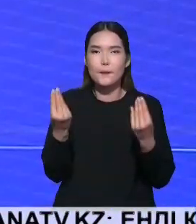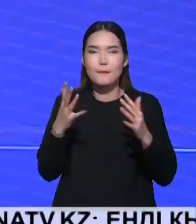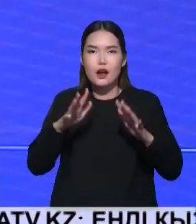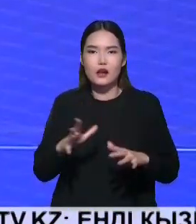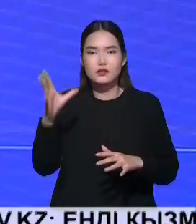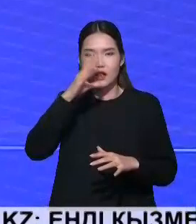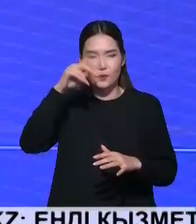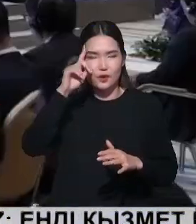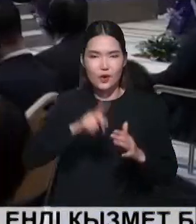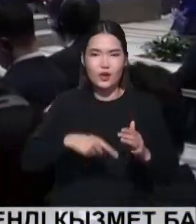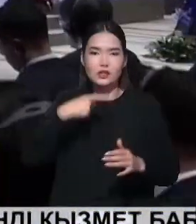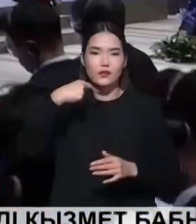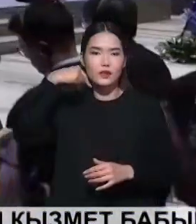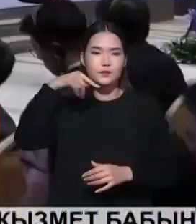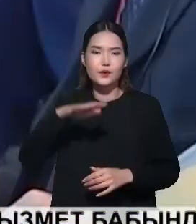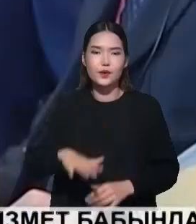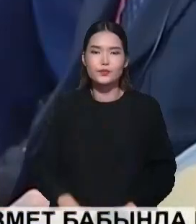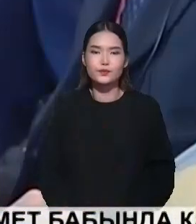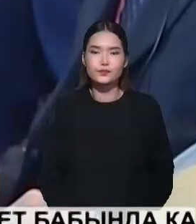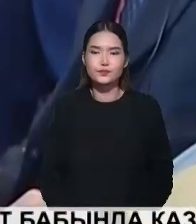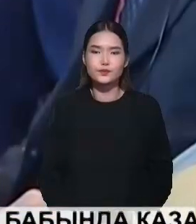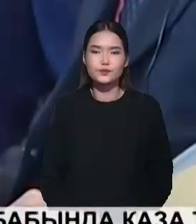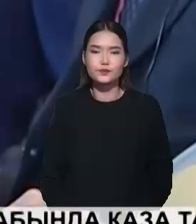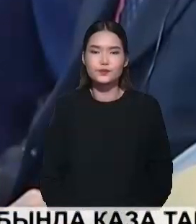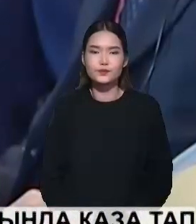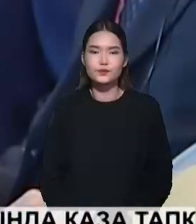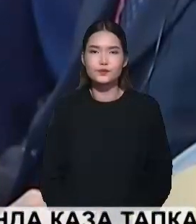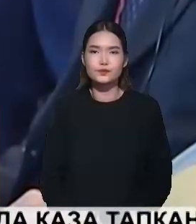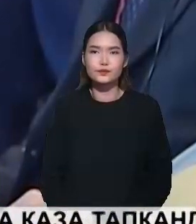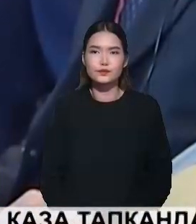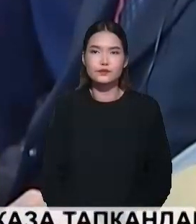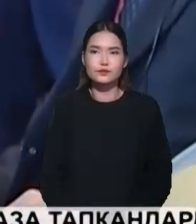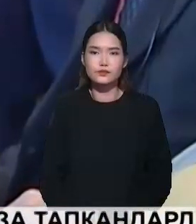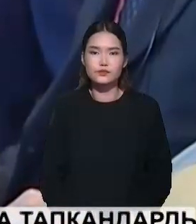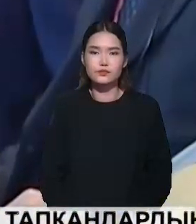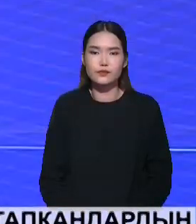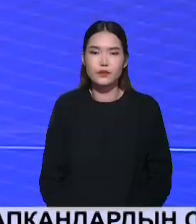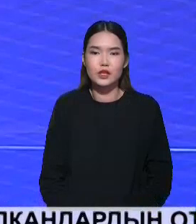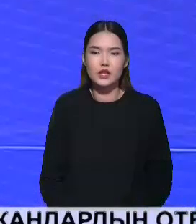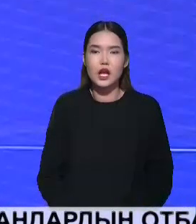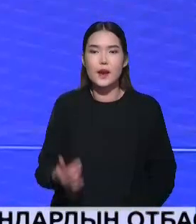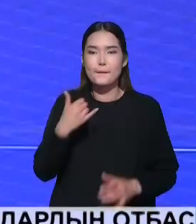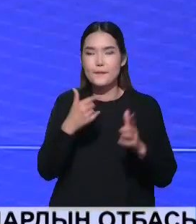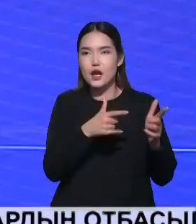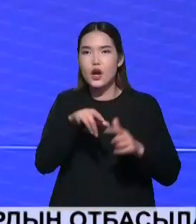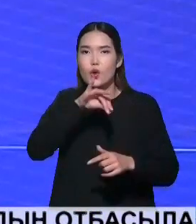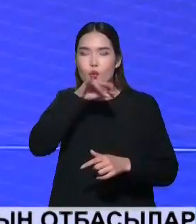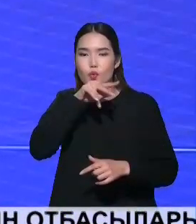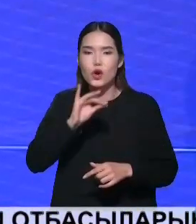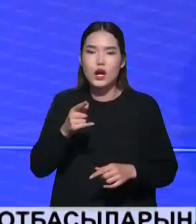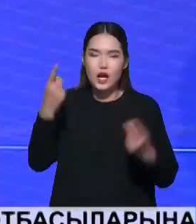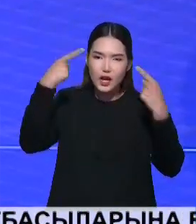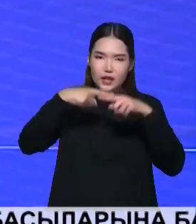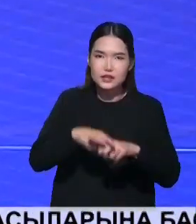деді мемлекет басшысы. Широкие возможности для взаимовыгодного сотрудничества. Мұнай-газ саласына оңтүстік Корея технологияларын